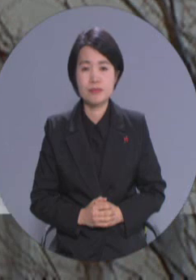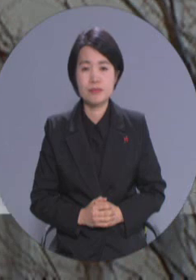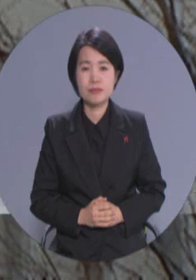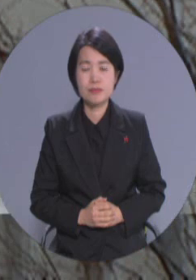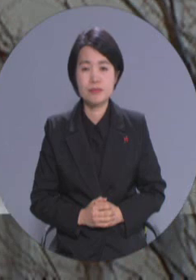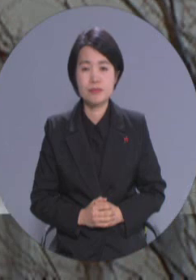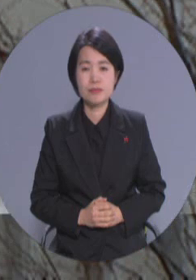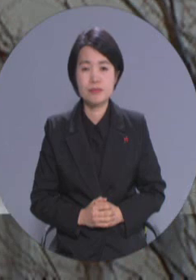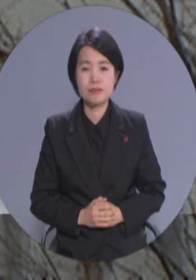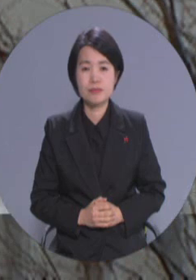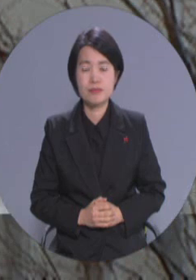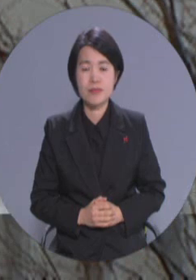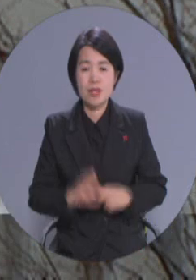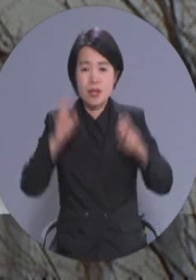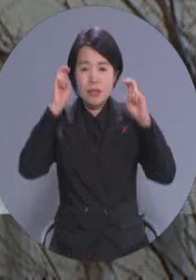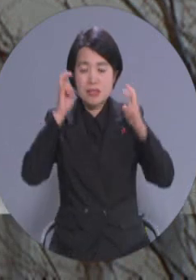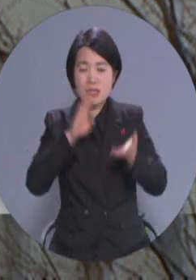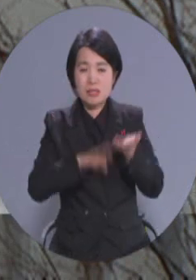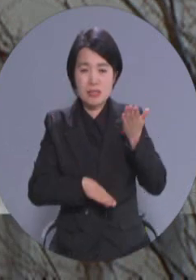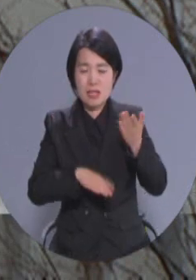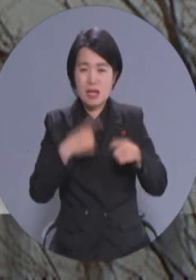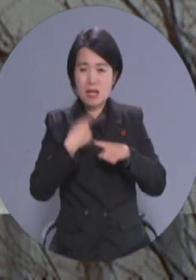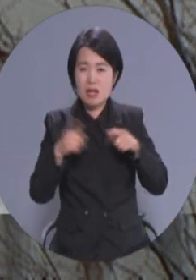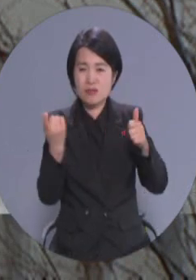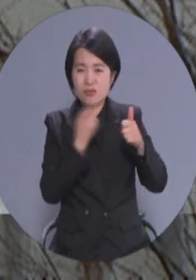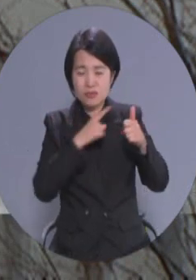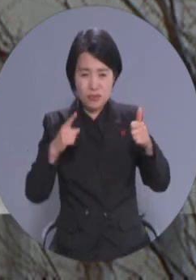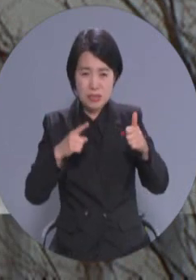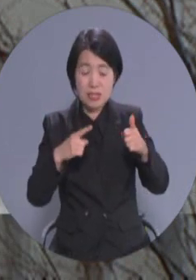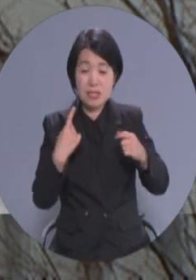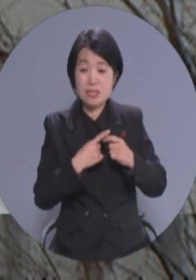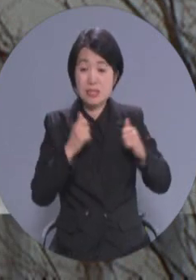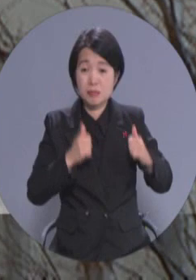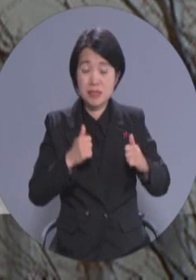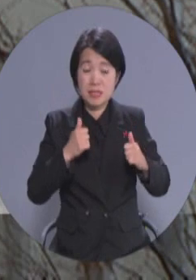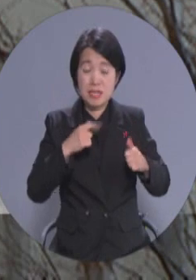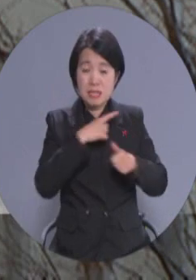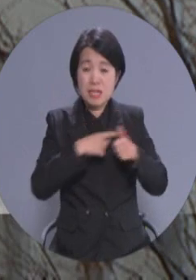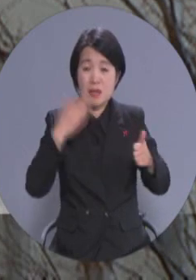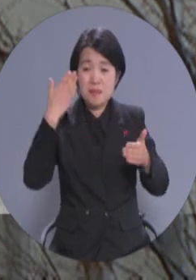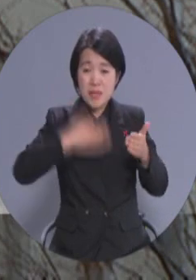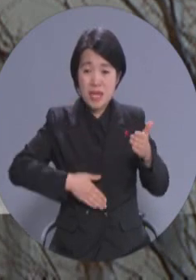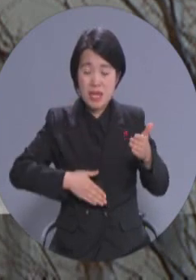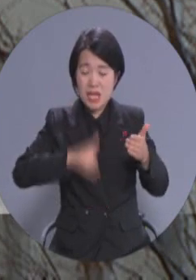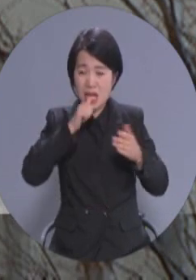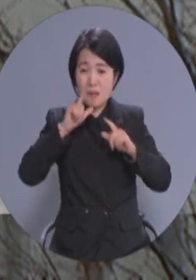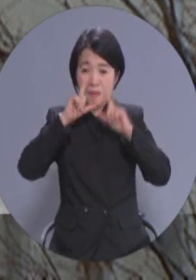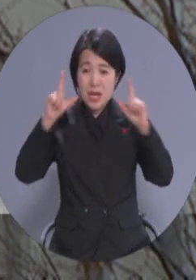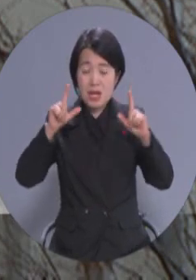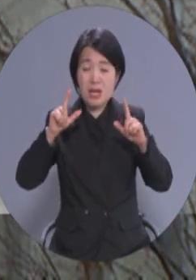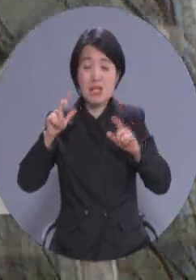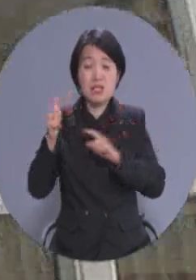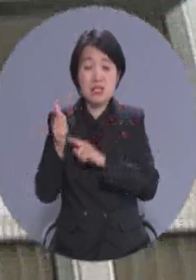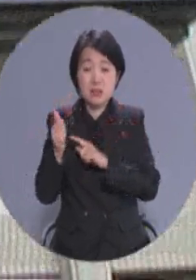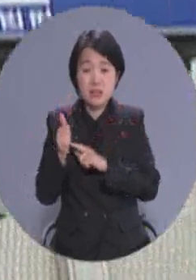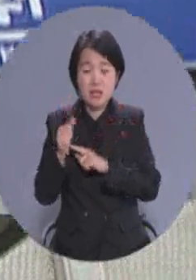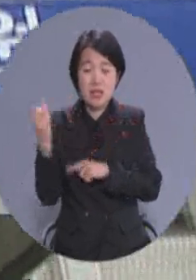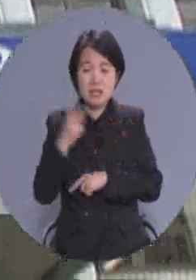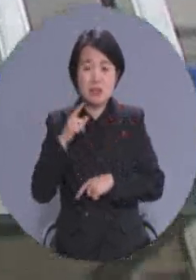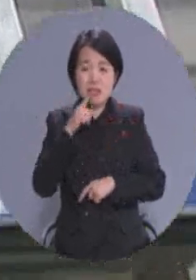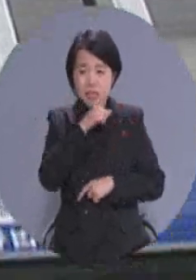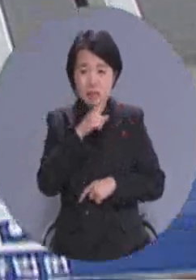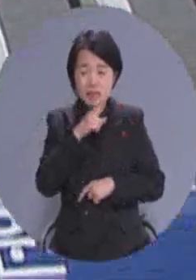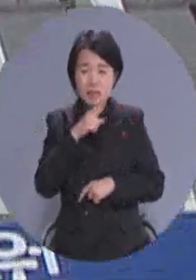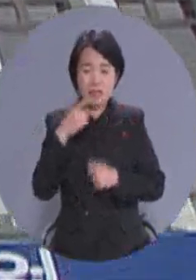다음 뉴스입니다 직장 상사를 흉기로 공격해 일심에서 살인 미수 혐의로 실형을 선고받은 50대가 항소심에서